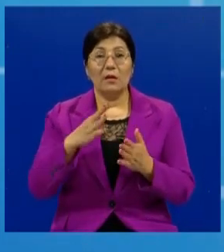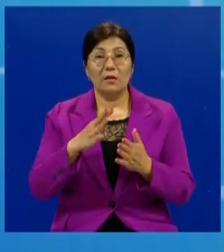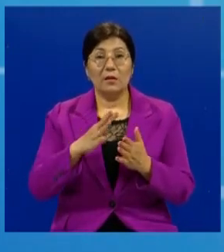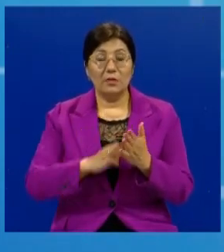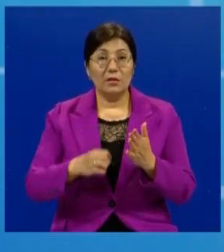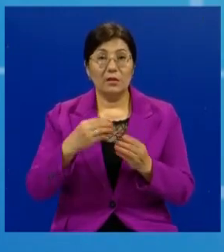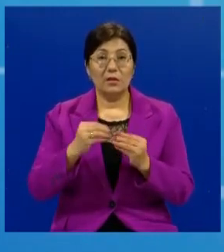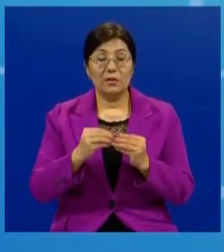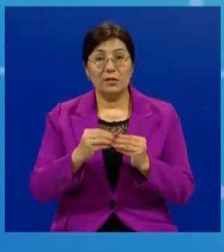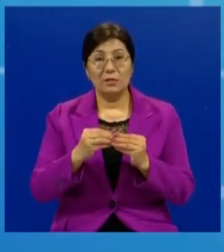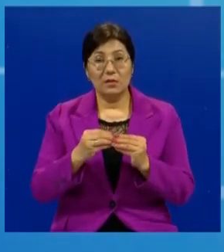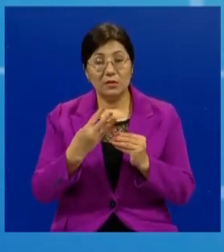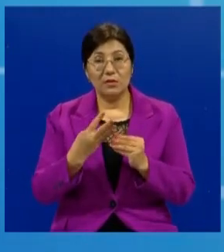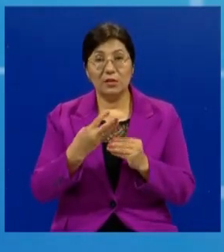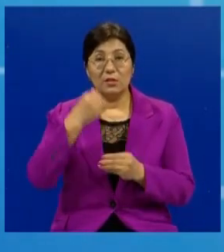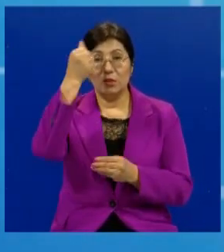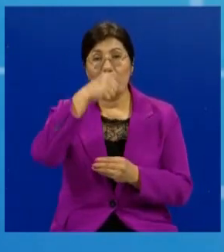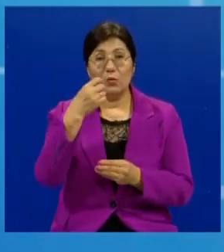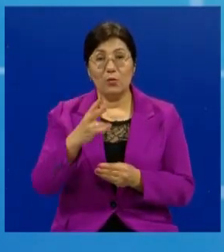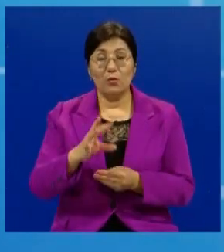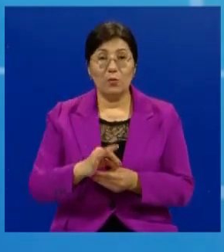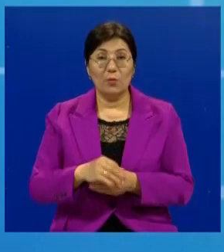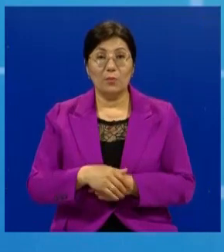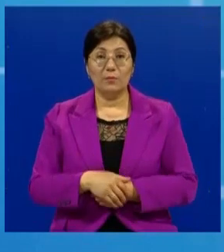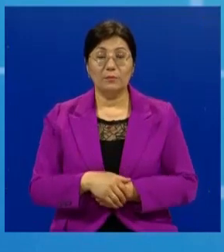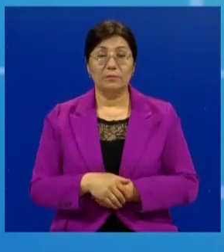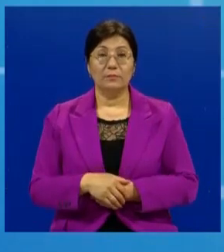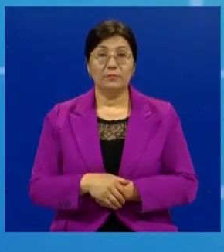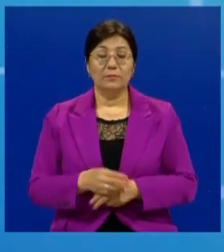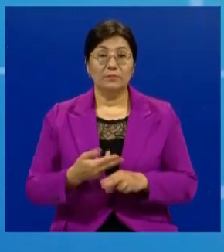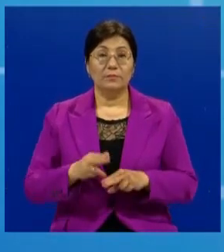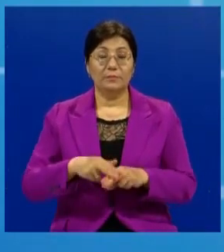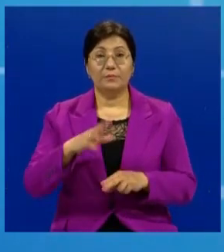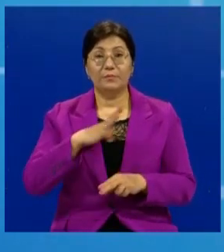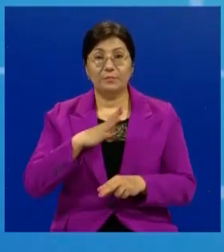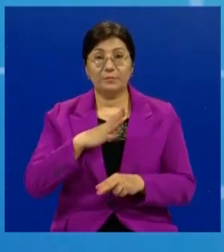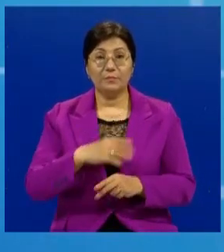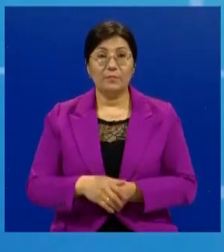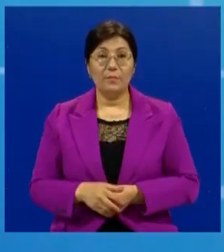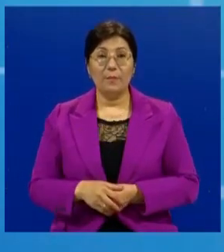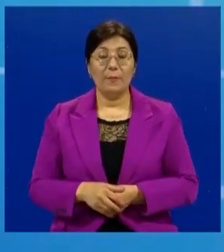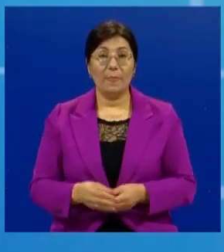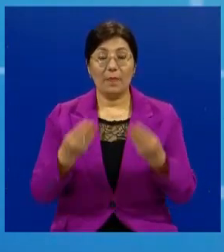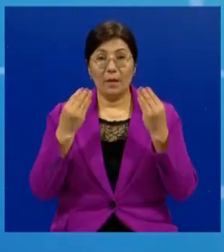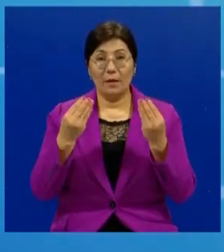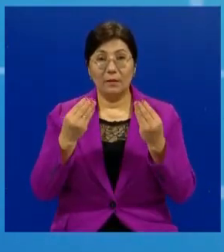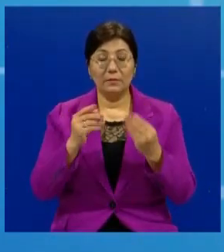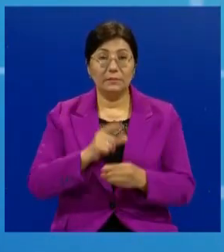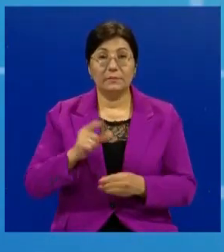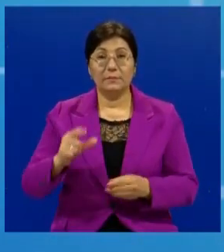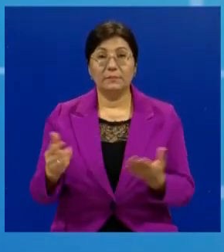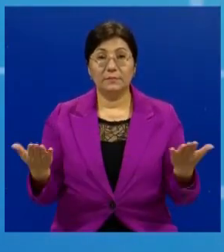1890-1910-14 годы. Но по-любому это были действительно люди,